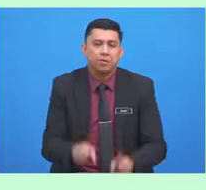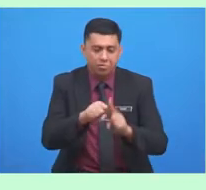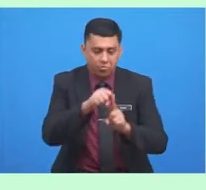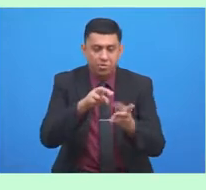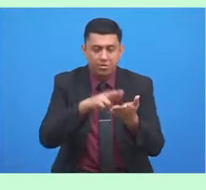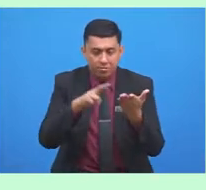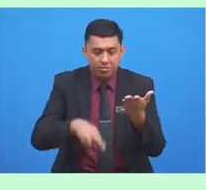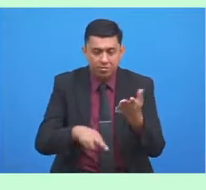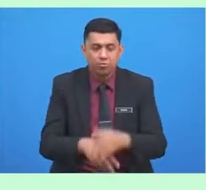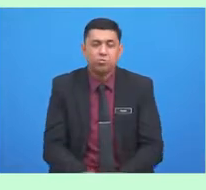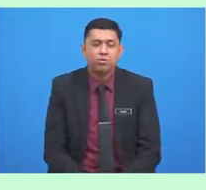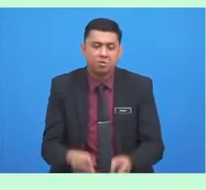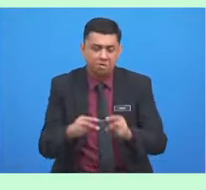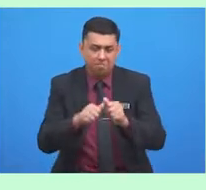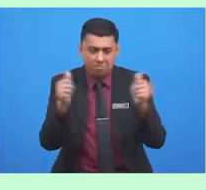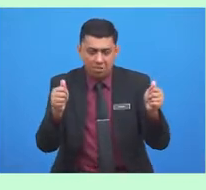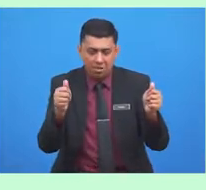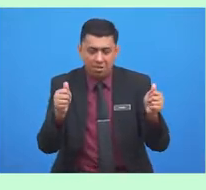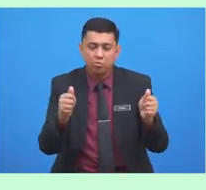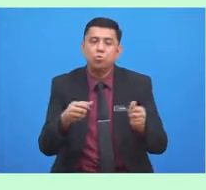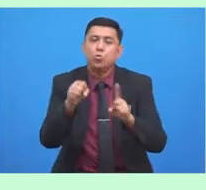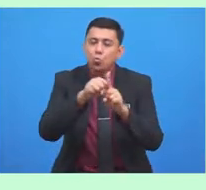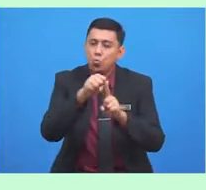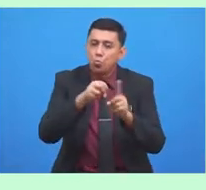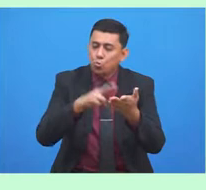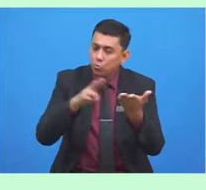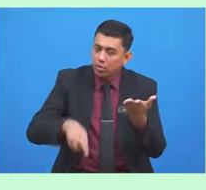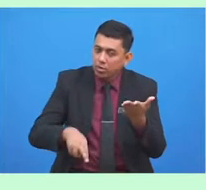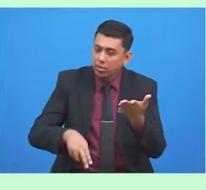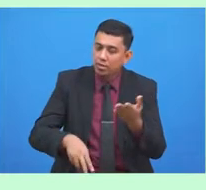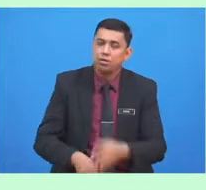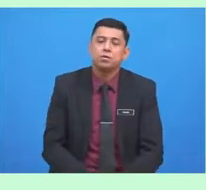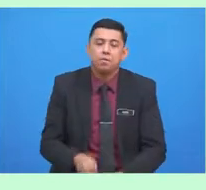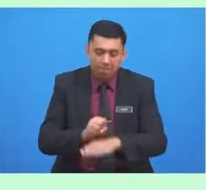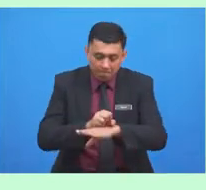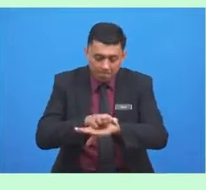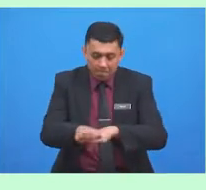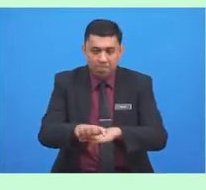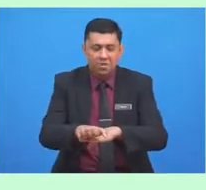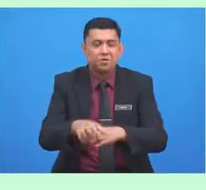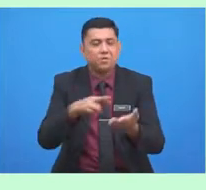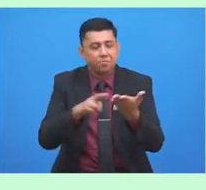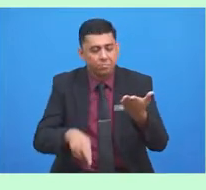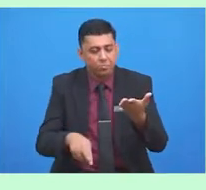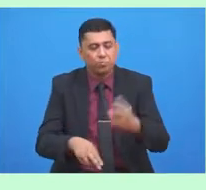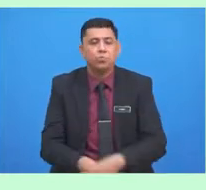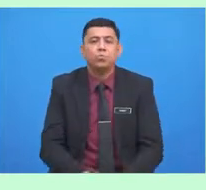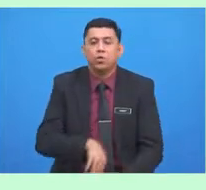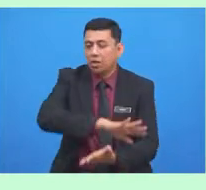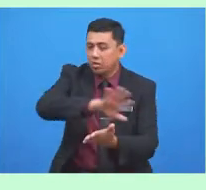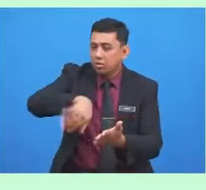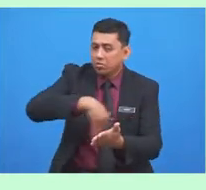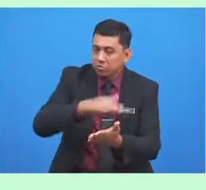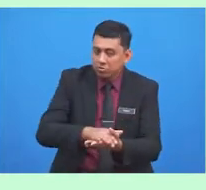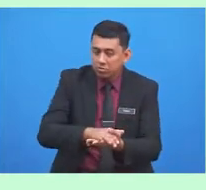rendah, keamatan suhunya juga rendah dan nilai keberkesanan kelepasan juga rendah kerana semua